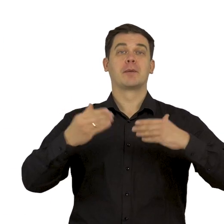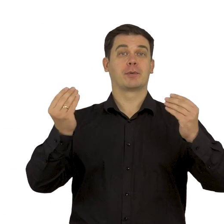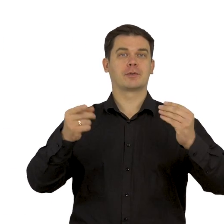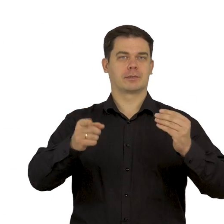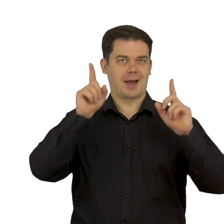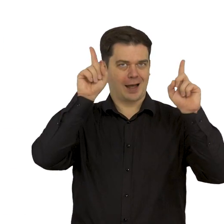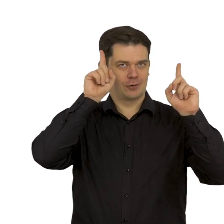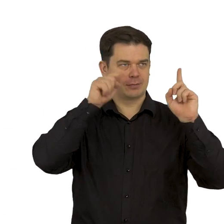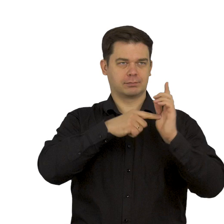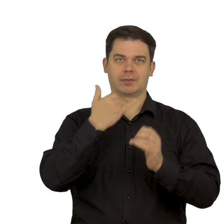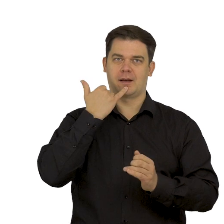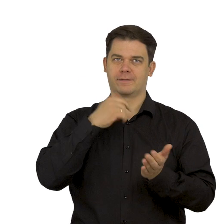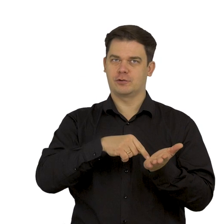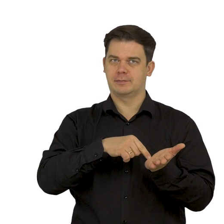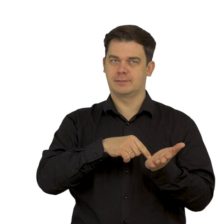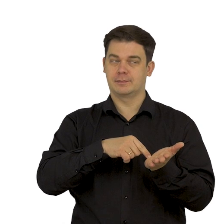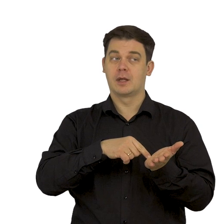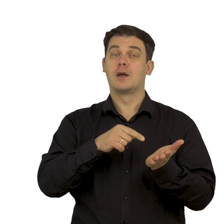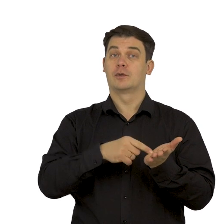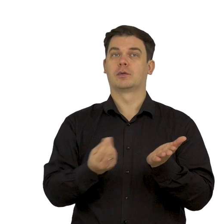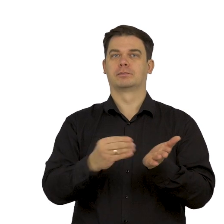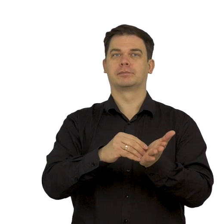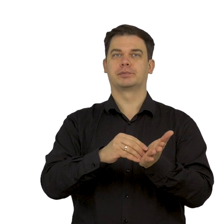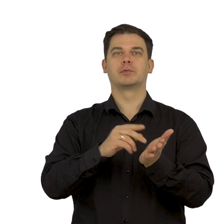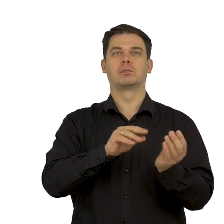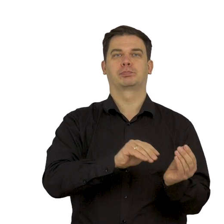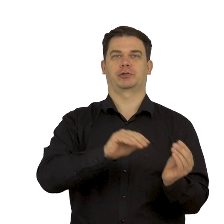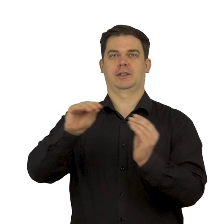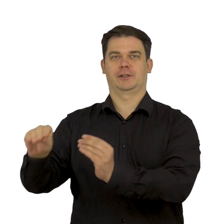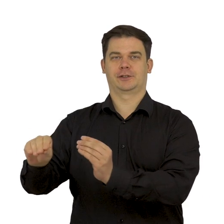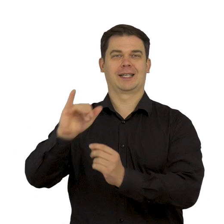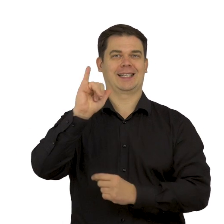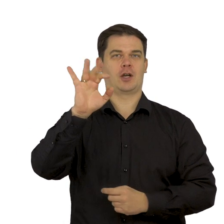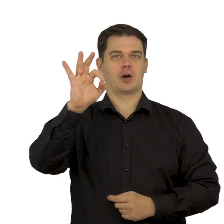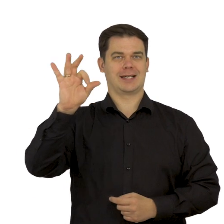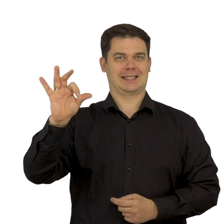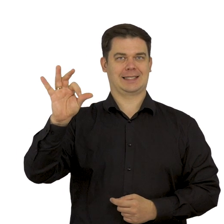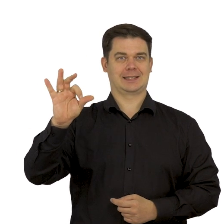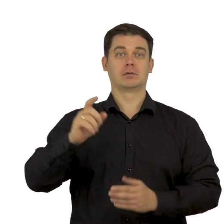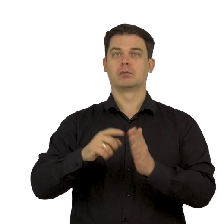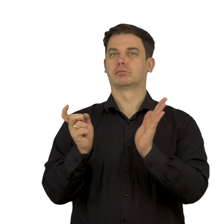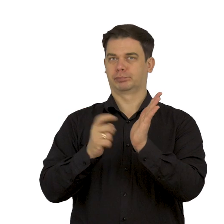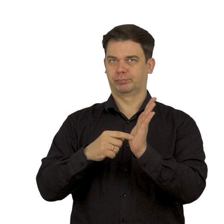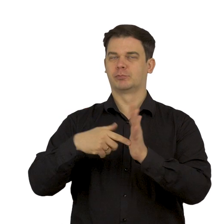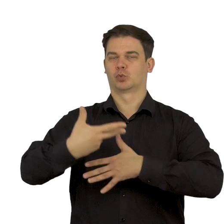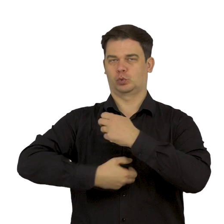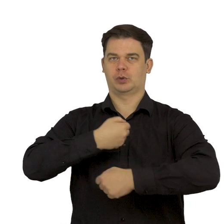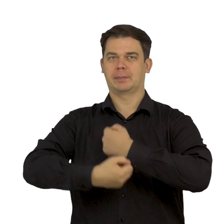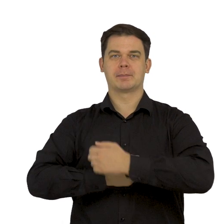od telefonu z Androidem. To na nim instalujemy aplikację Przenieś do iOS i uruchamiamy ją.